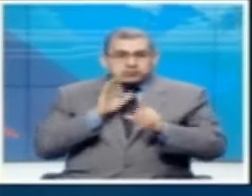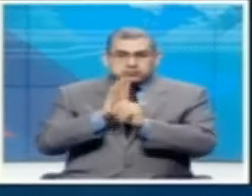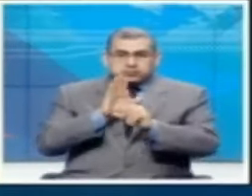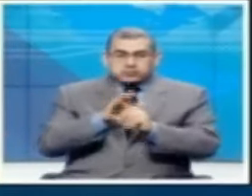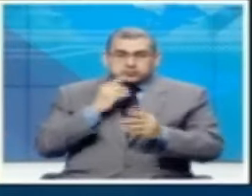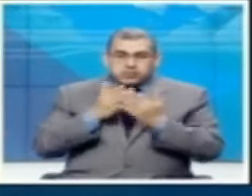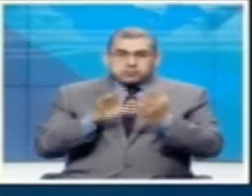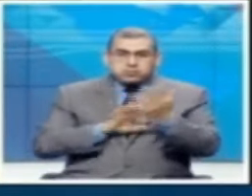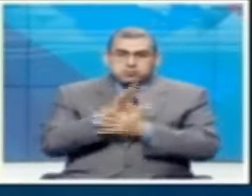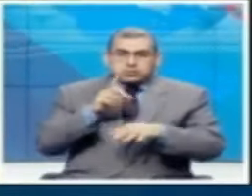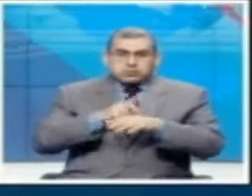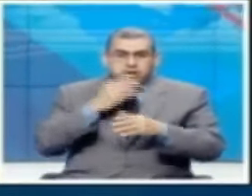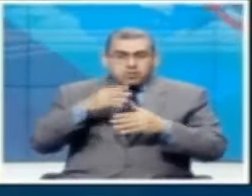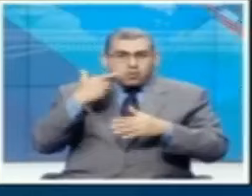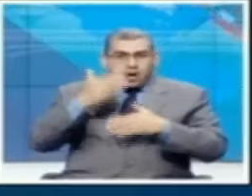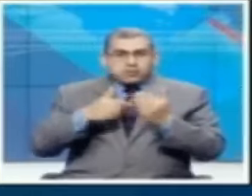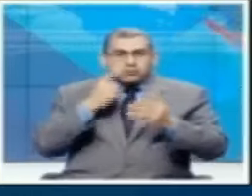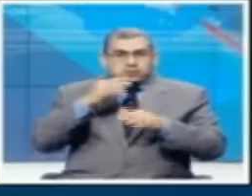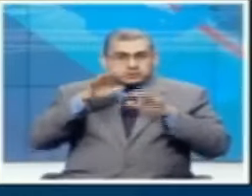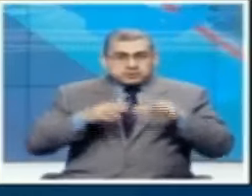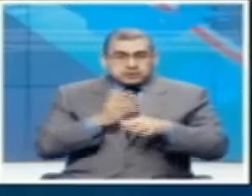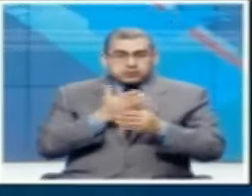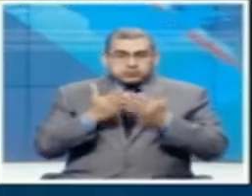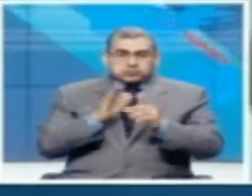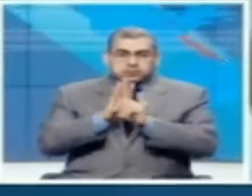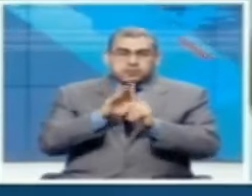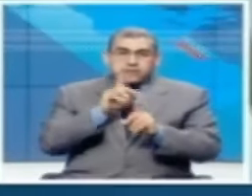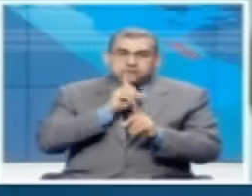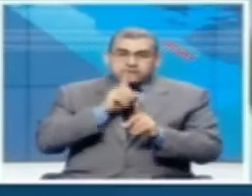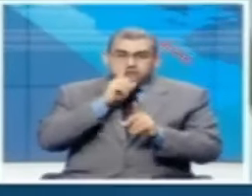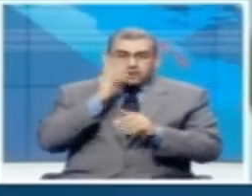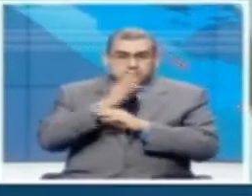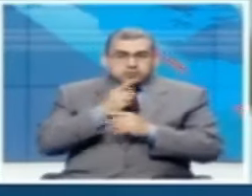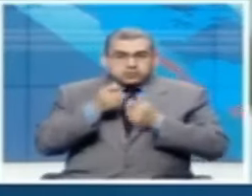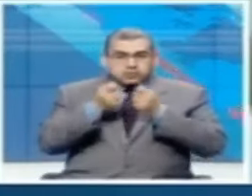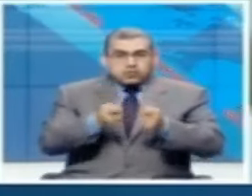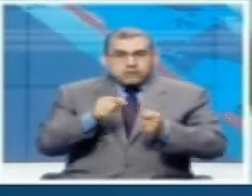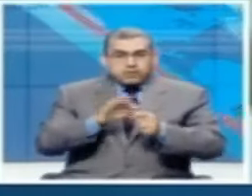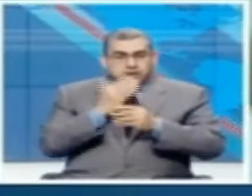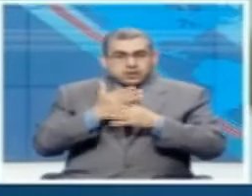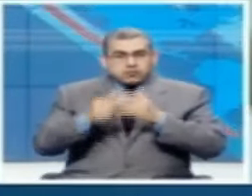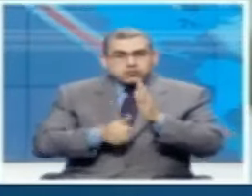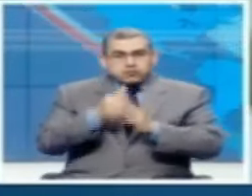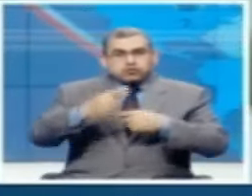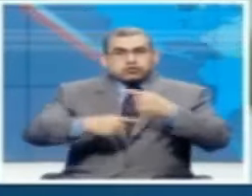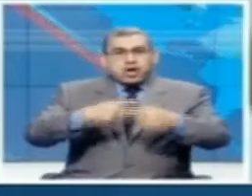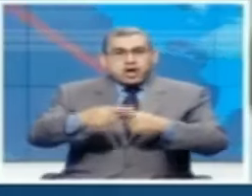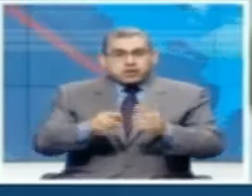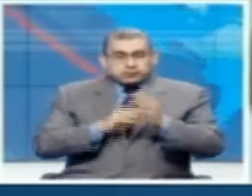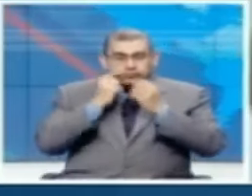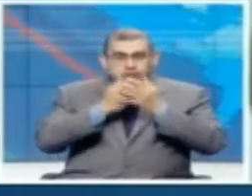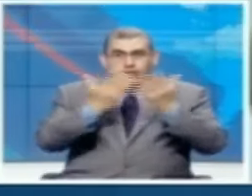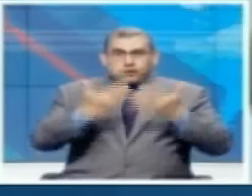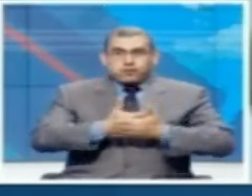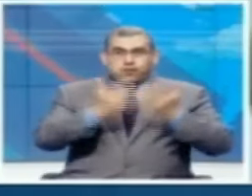حل مشاكله بطريقه علميه مبتكره ستلقى دعما فنيا ولوجستيا وماديا لضمان نجاحها وظهورها الى النور